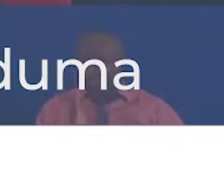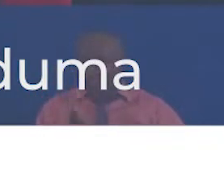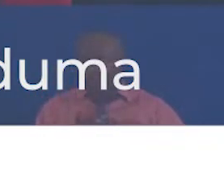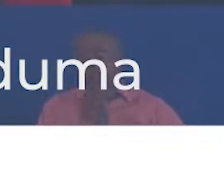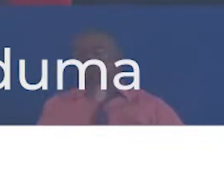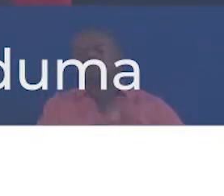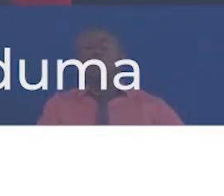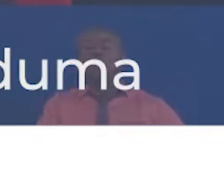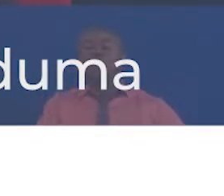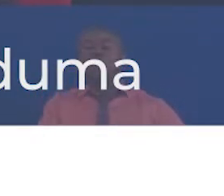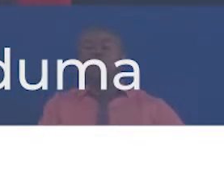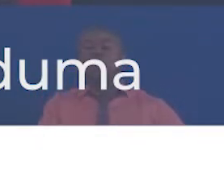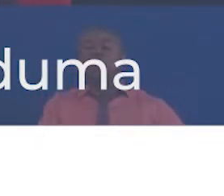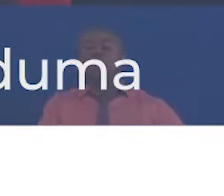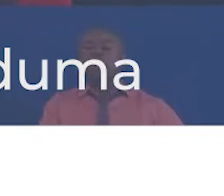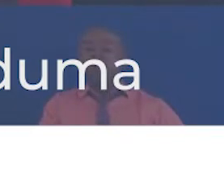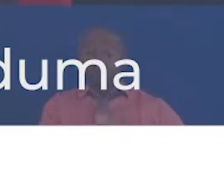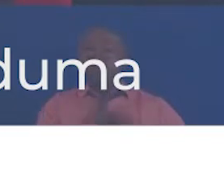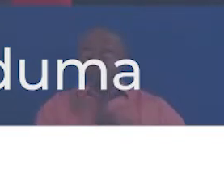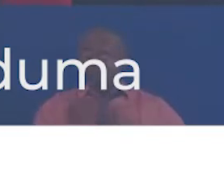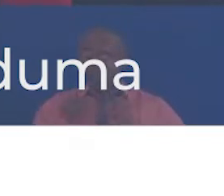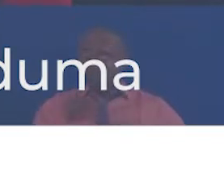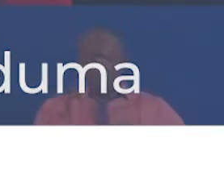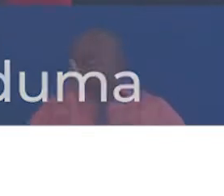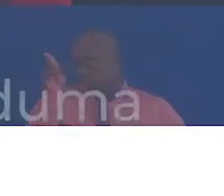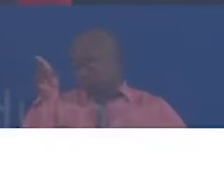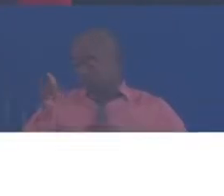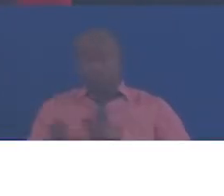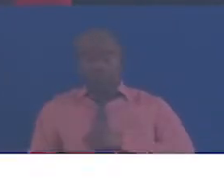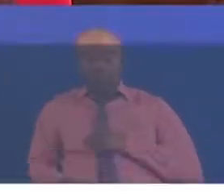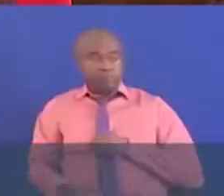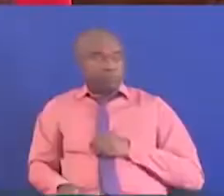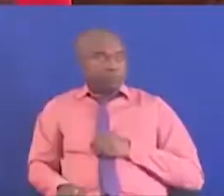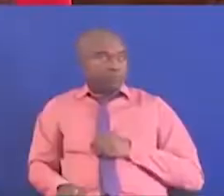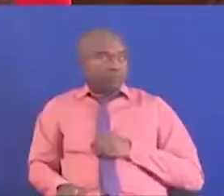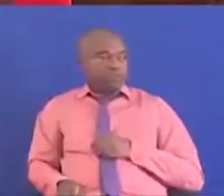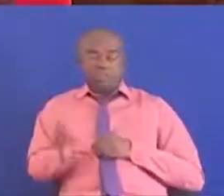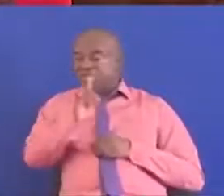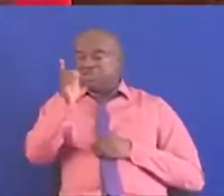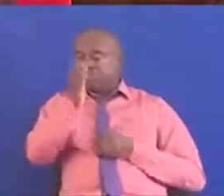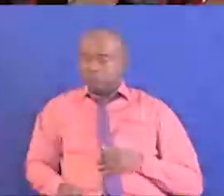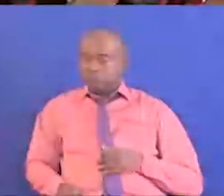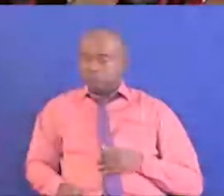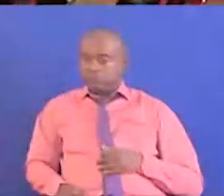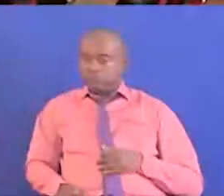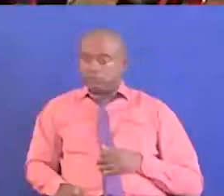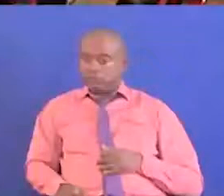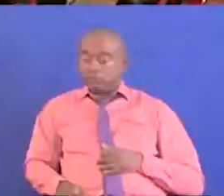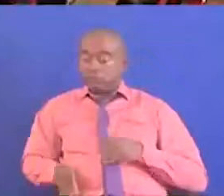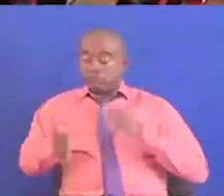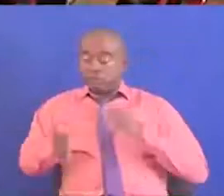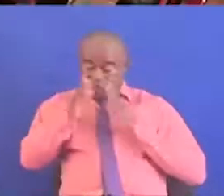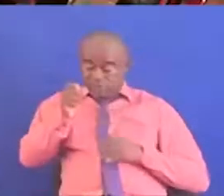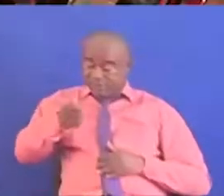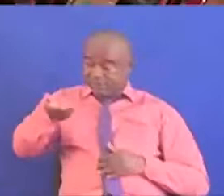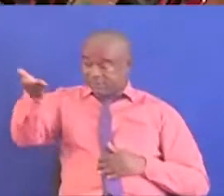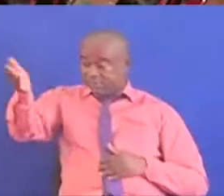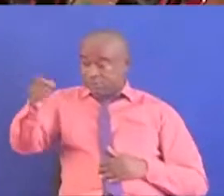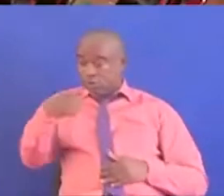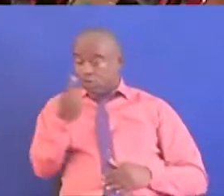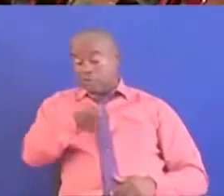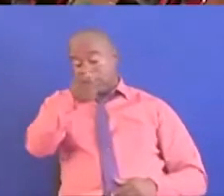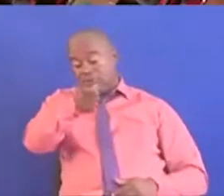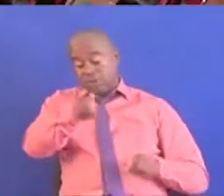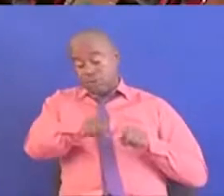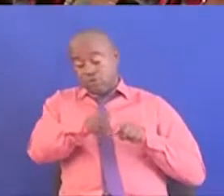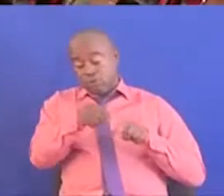likajiridhisha kwamba yanayoendelea Ngorongoro sio haki kwa wananchi wale. Mbunge wa Ngorongoro kupitia Chama cha